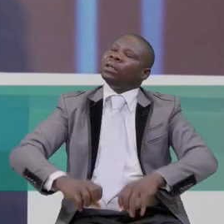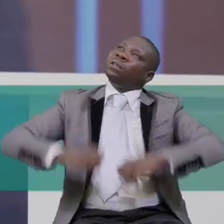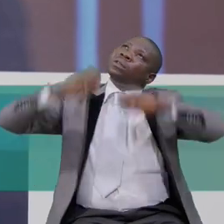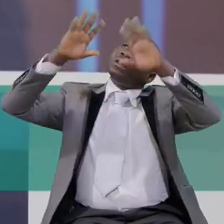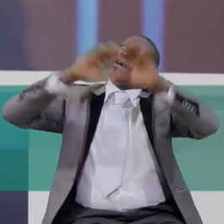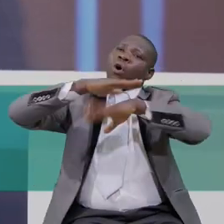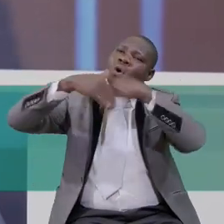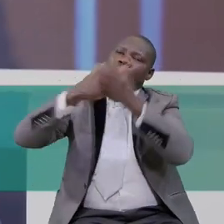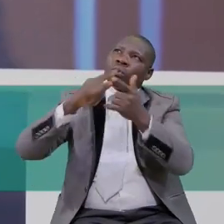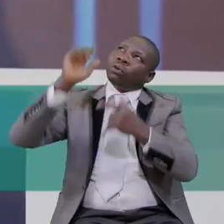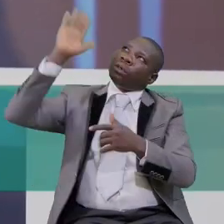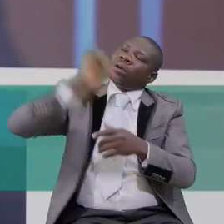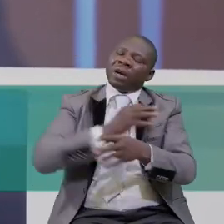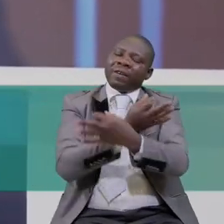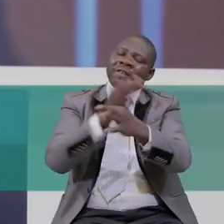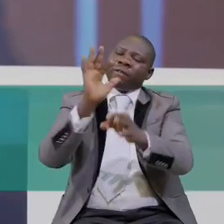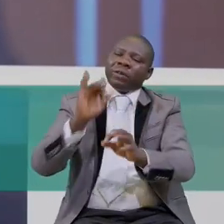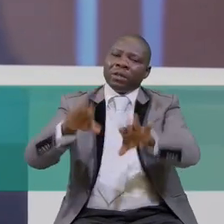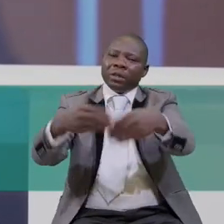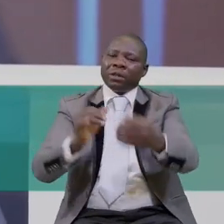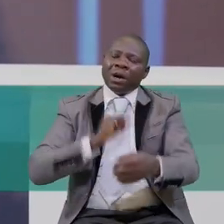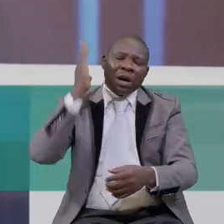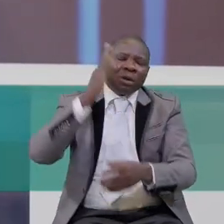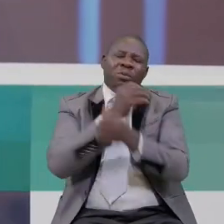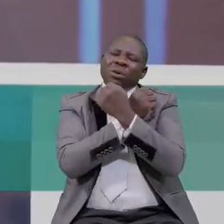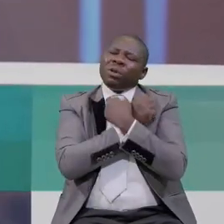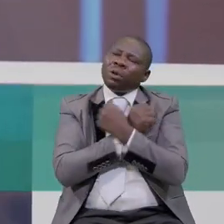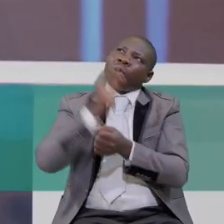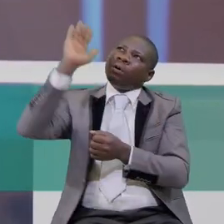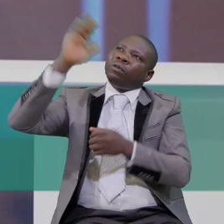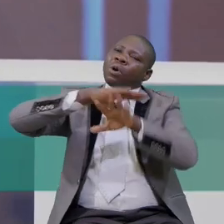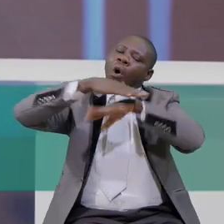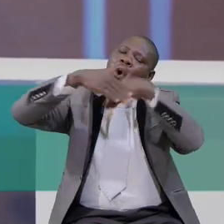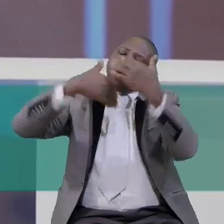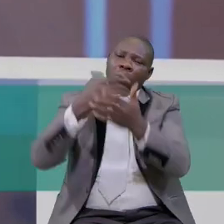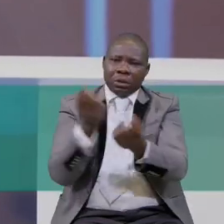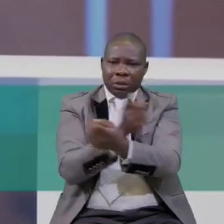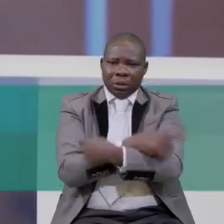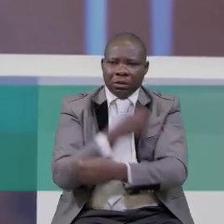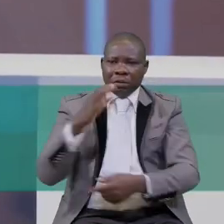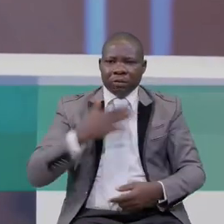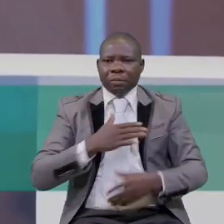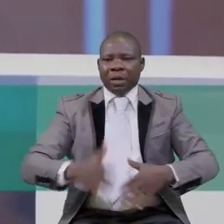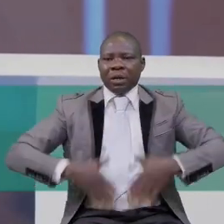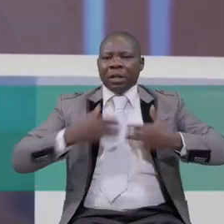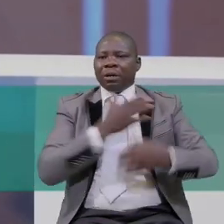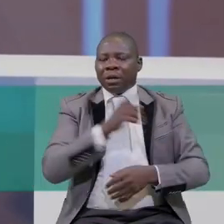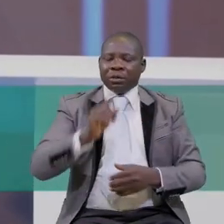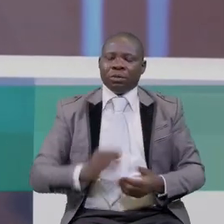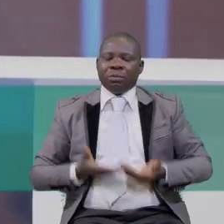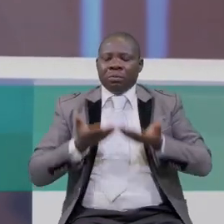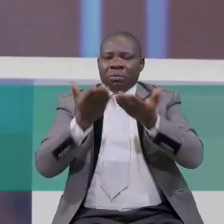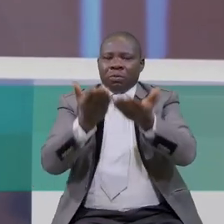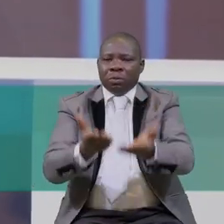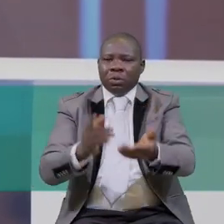Tout à lui, gratuit, je donne. Je vais l'aimer tous les jours de ma vie. Et vous êtes soumis